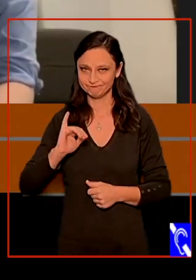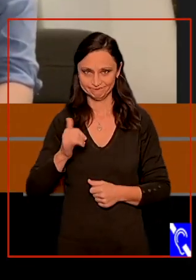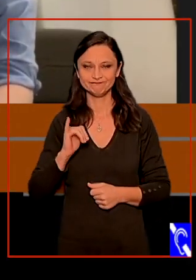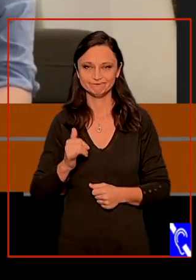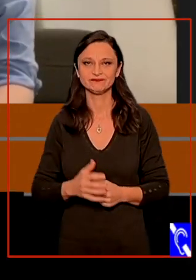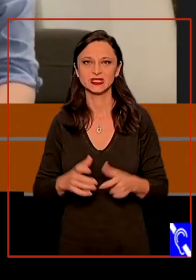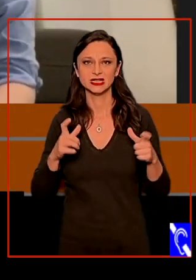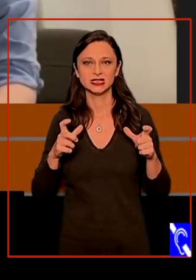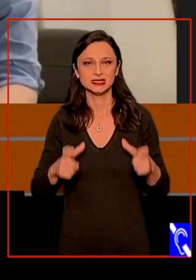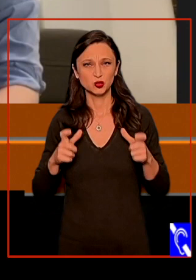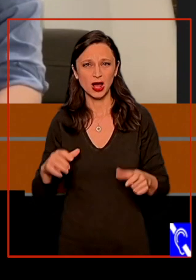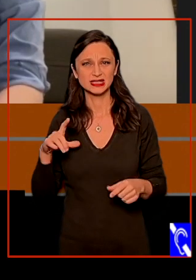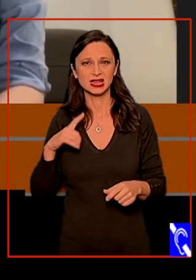și